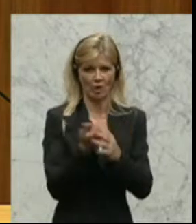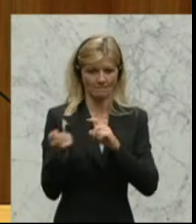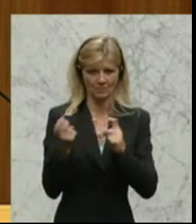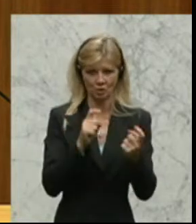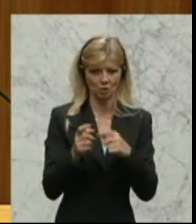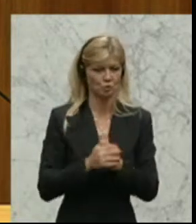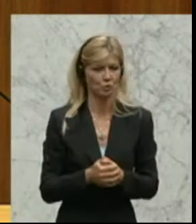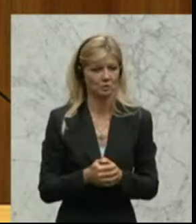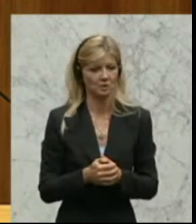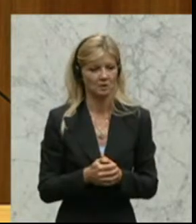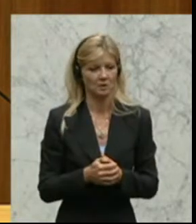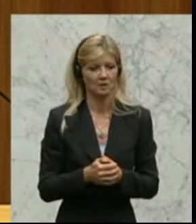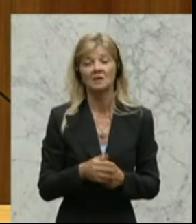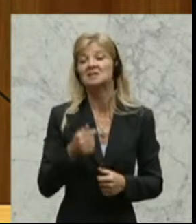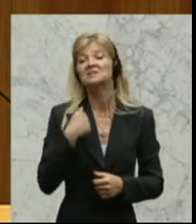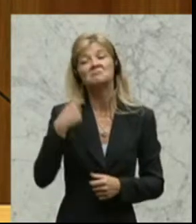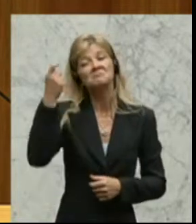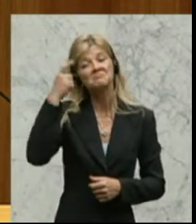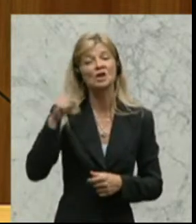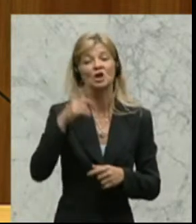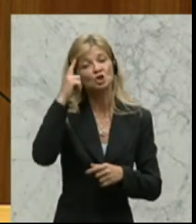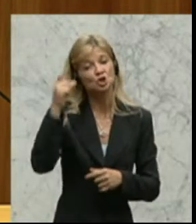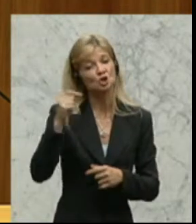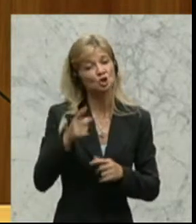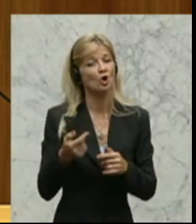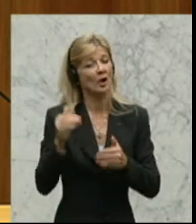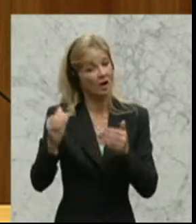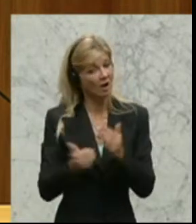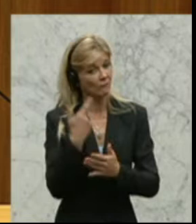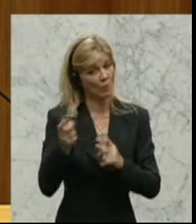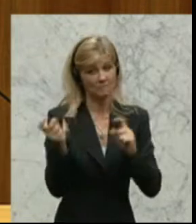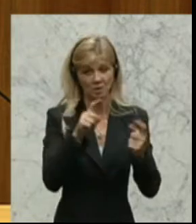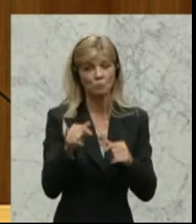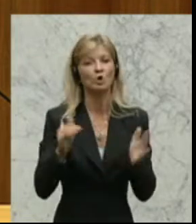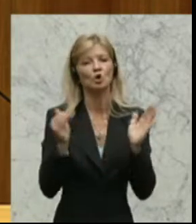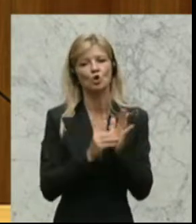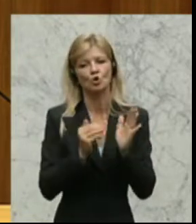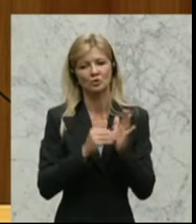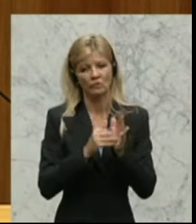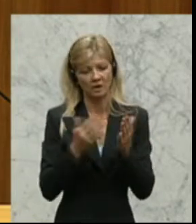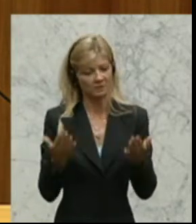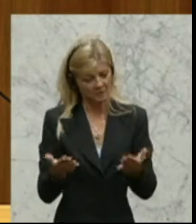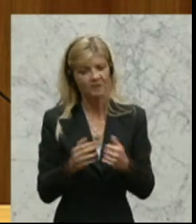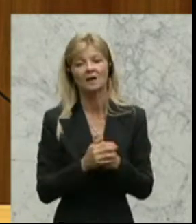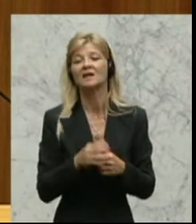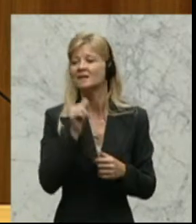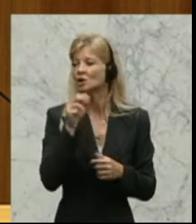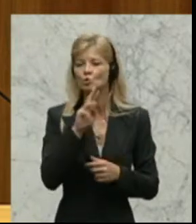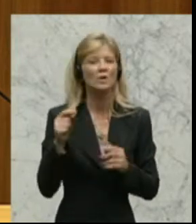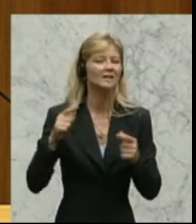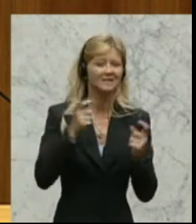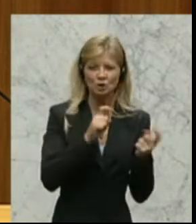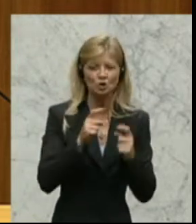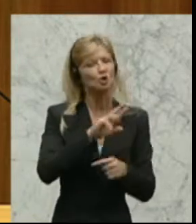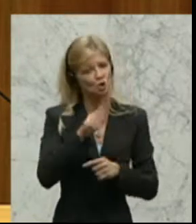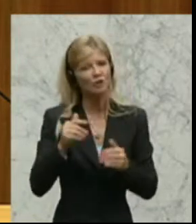Steuerreformsdiskussion nicht nur für notwendig, sondern ich halte eine Steuerreform auch für dringend notwendig. Und das ist eigentlich der Punkt, wo wir uns heute ein bisschen herumgeschwindelt haben.